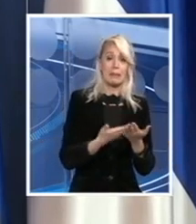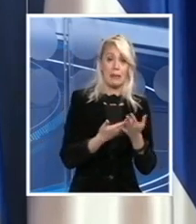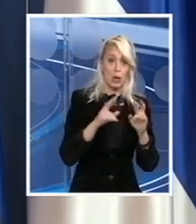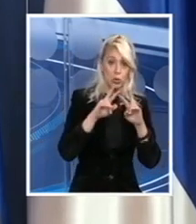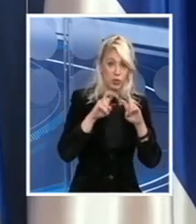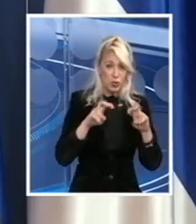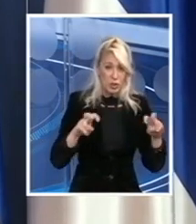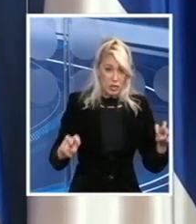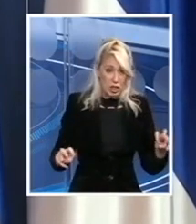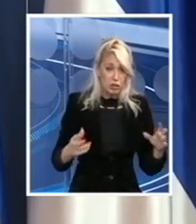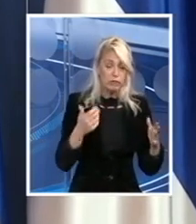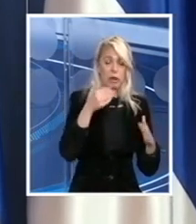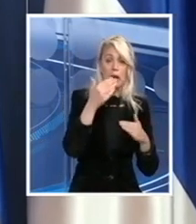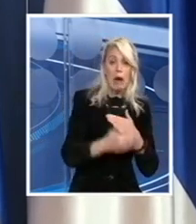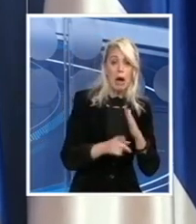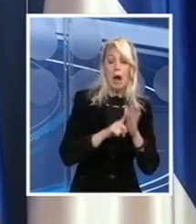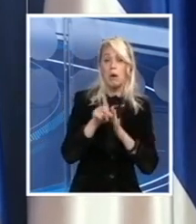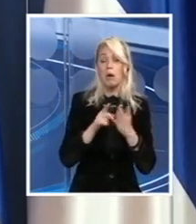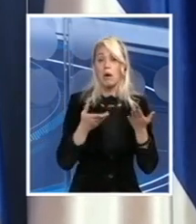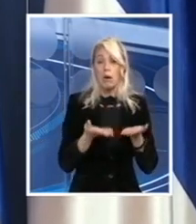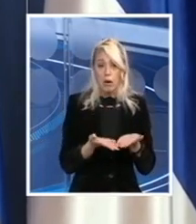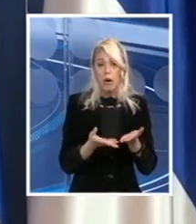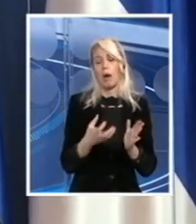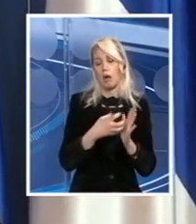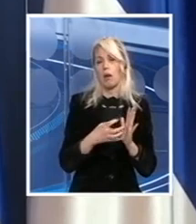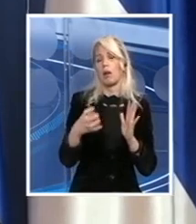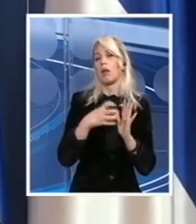dobiti od tih istraživanja, bit će dalje